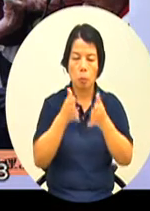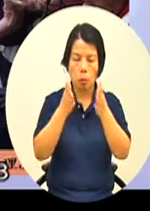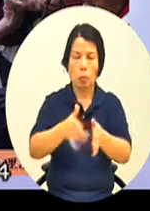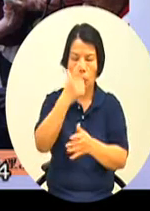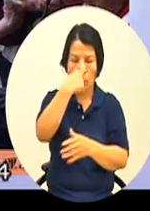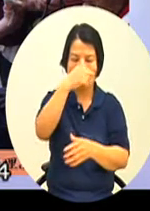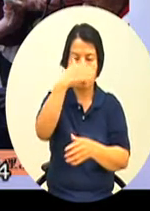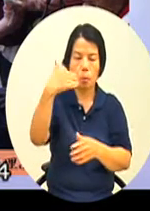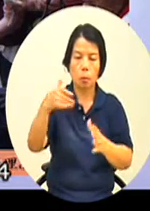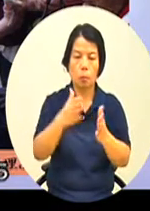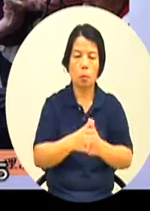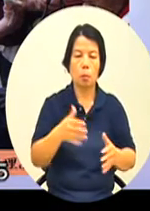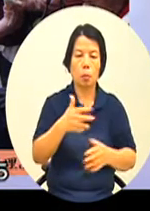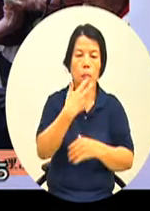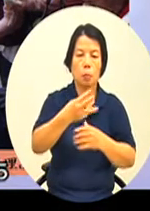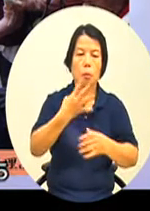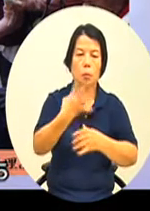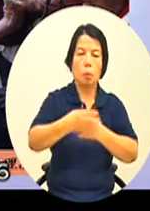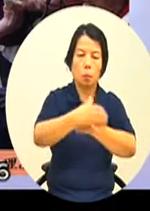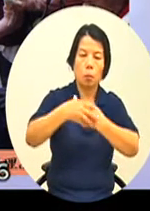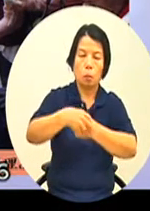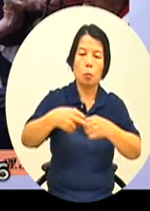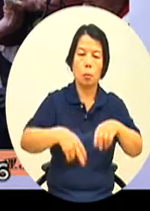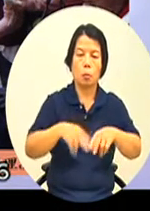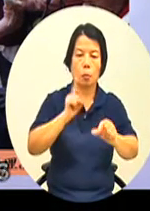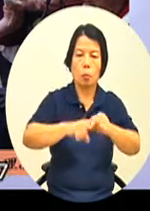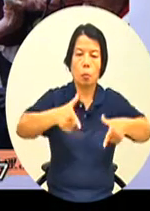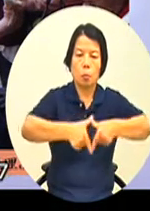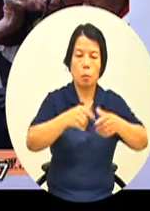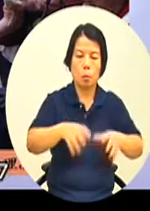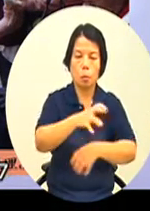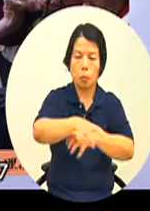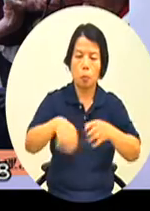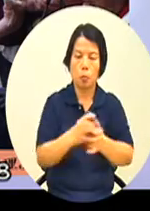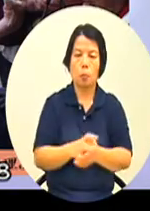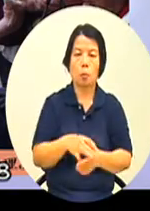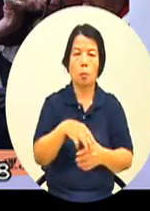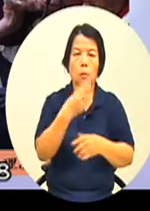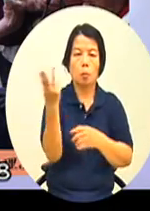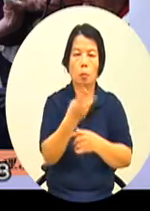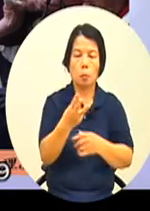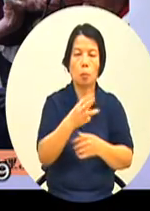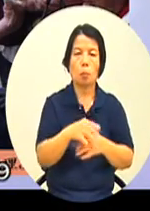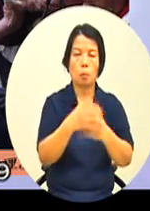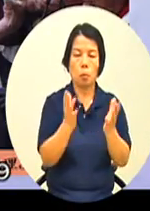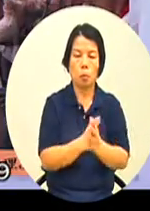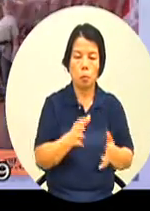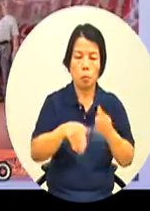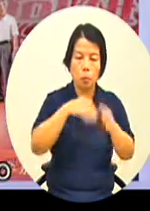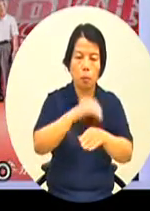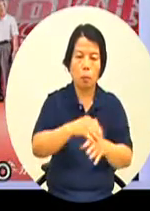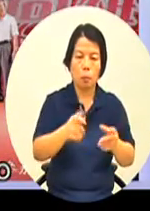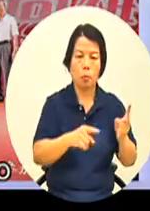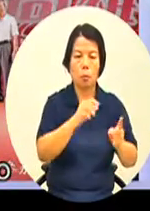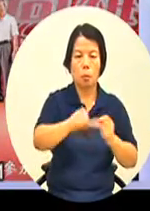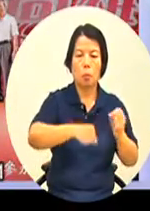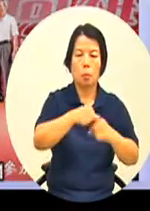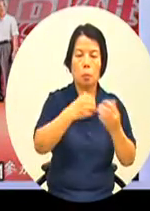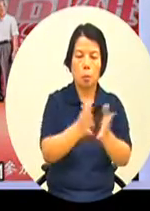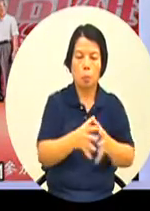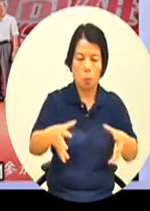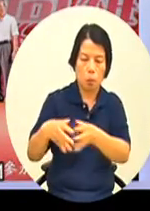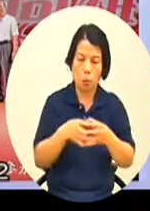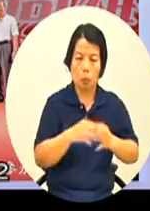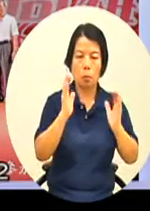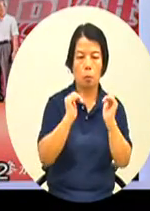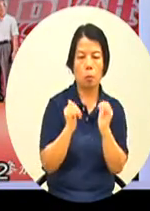分别在凤山以及市委行政中心，我们办理3场次的一个春节挥毫活动。我们也完成了105年我们的集团婚礼活